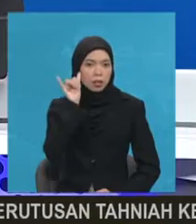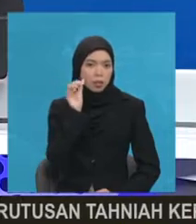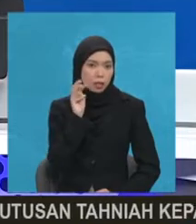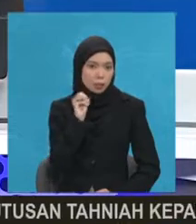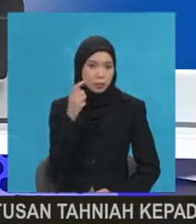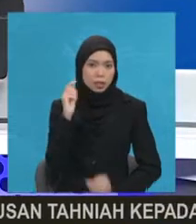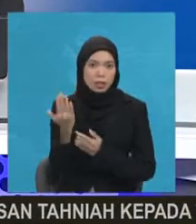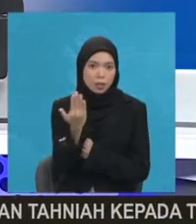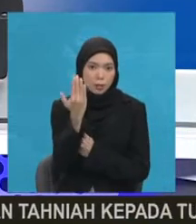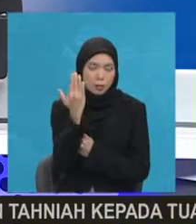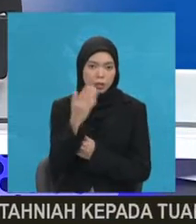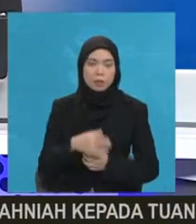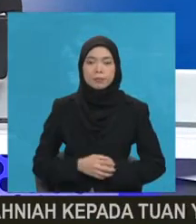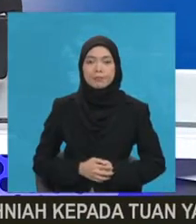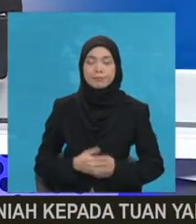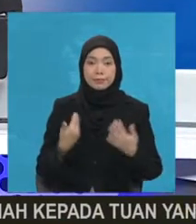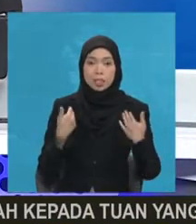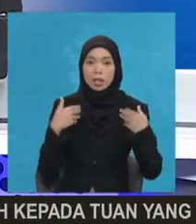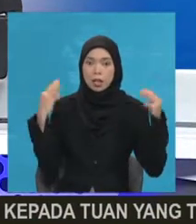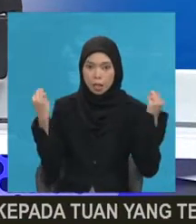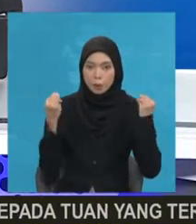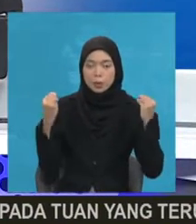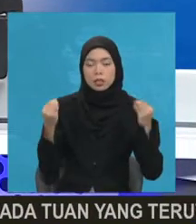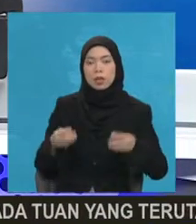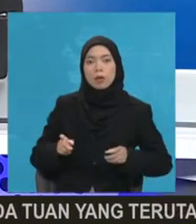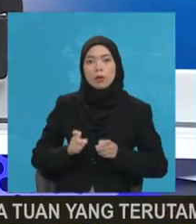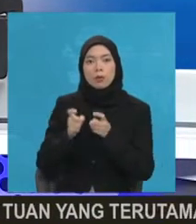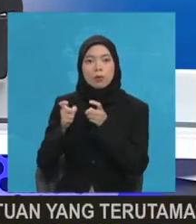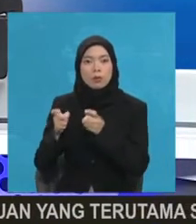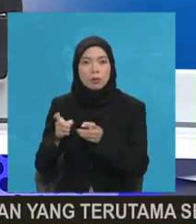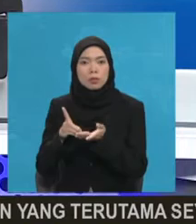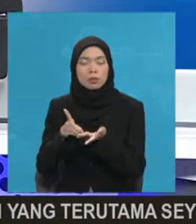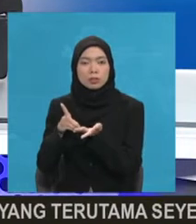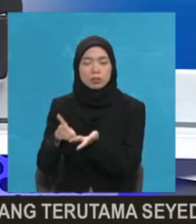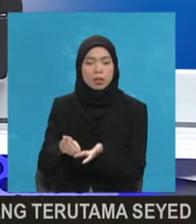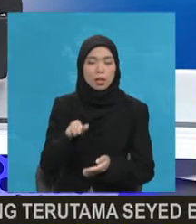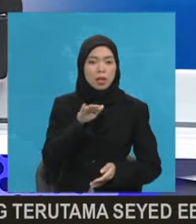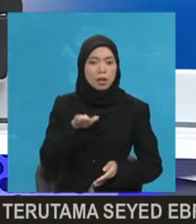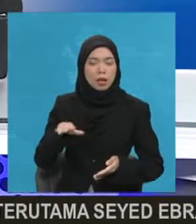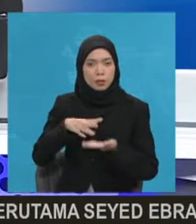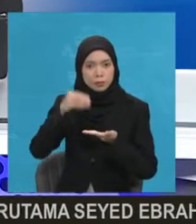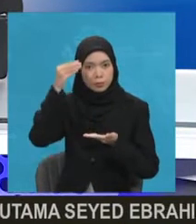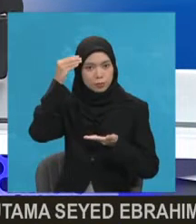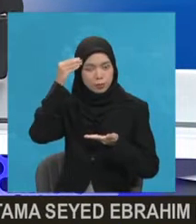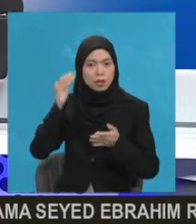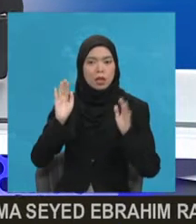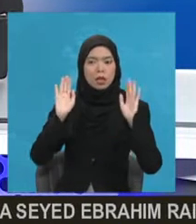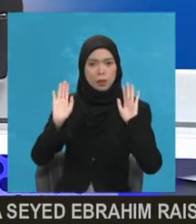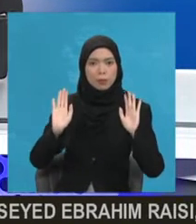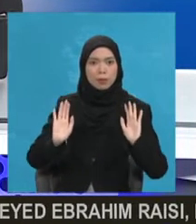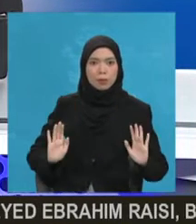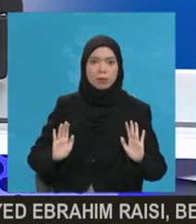Majlis penyampaian Anugerah insentif pelajar Cemerlang dada pengiran muda mahkota al-muhtadee Billah untuk anak